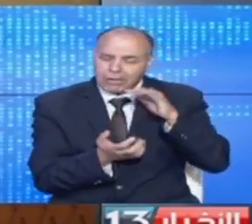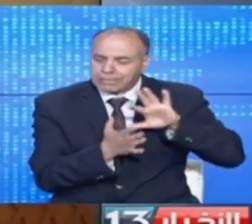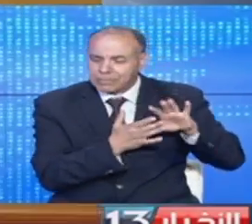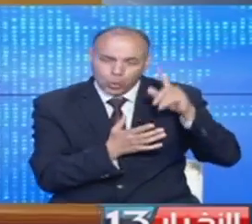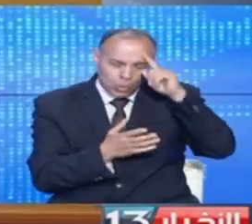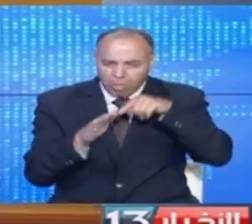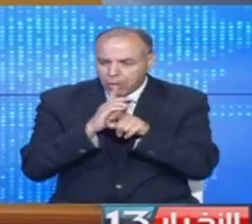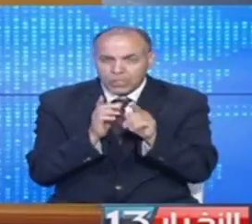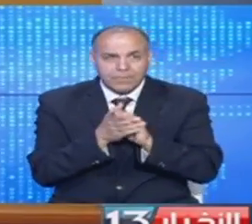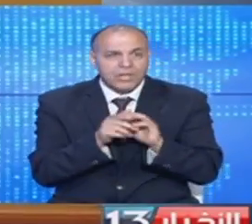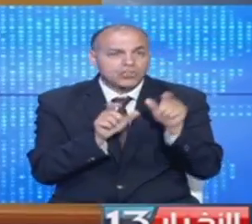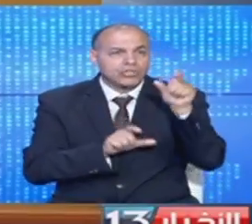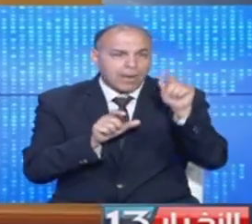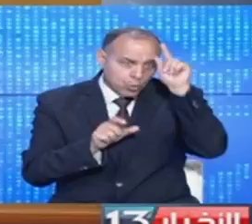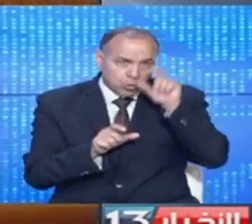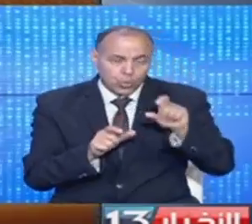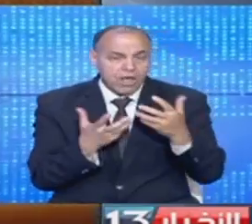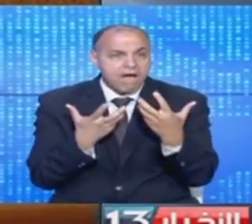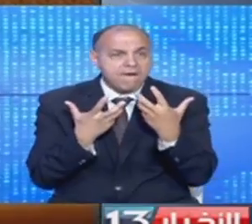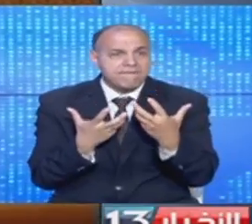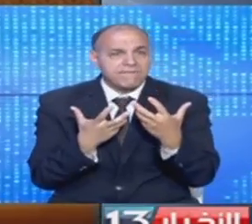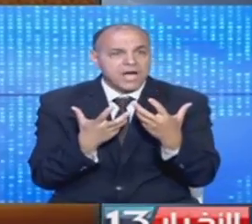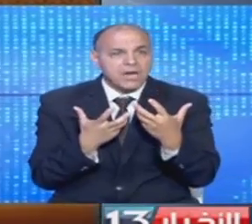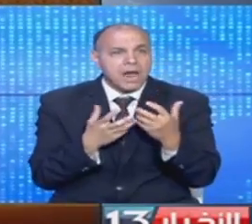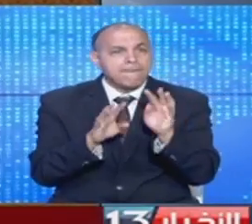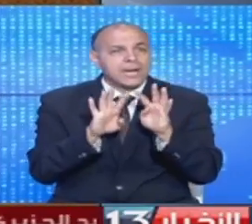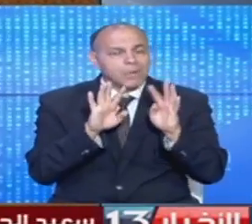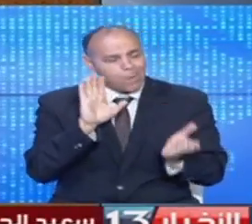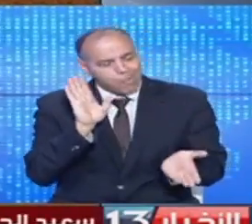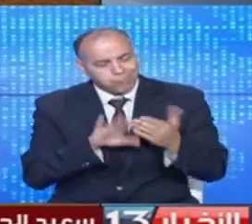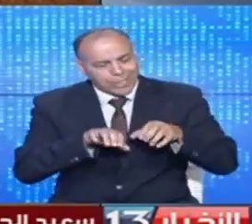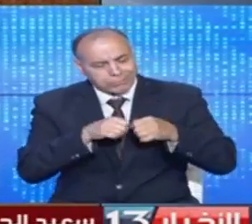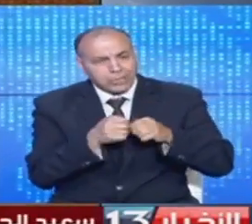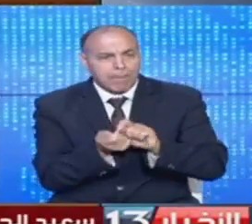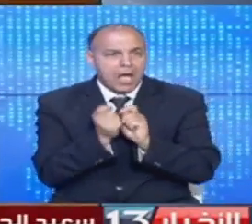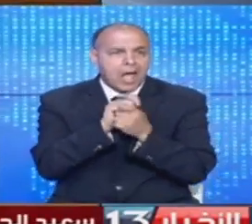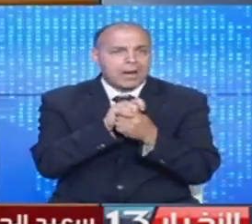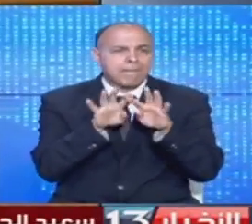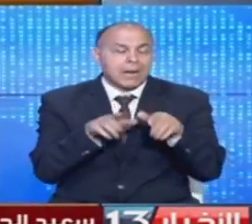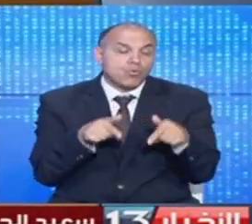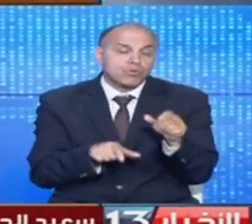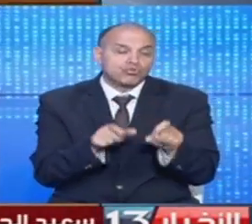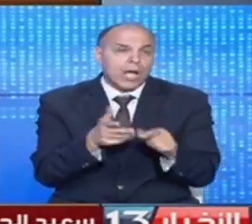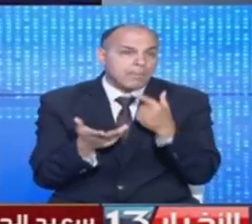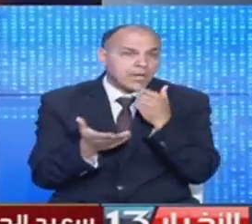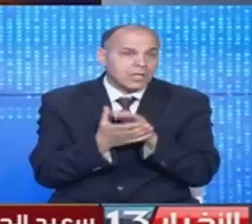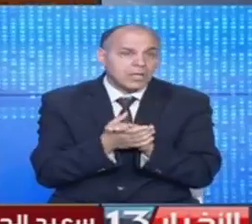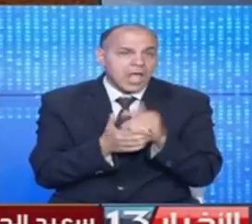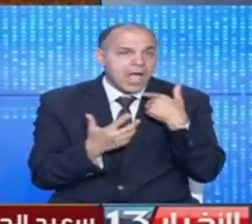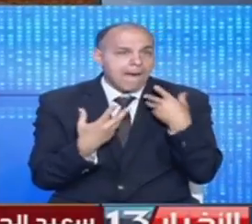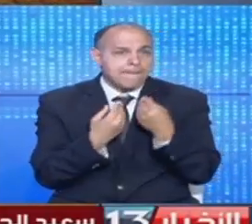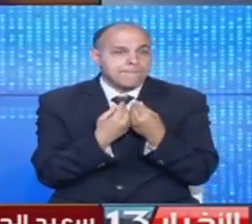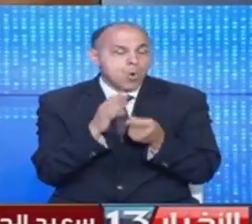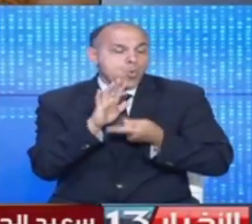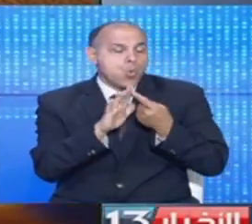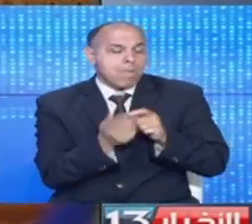تونس. الشعب اليوم يحب يثور على البرلمان ويحب يغير البرلمان، انا باش نكون من